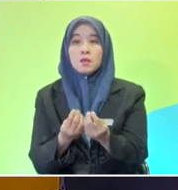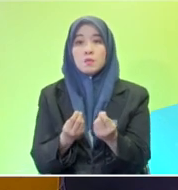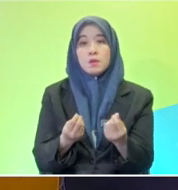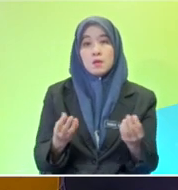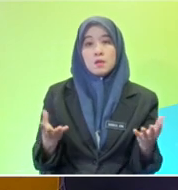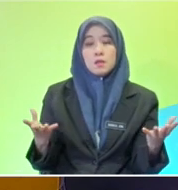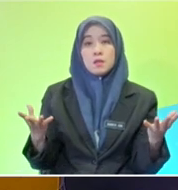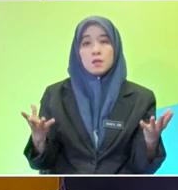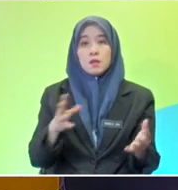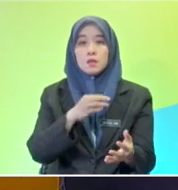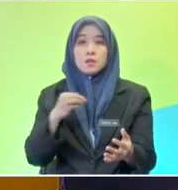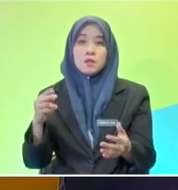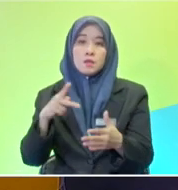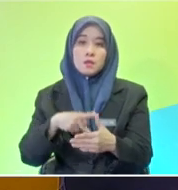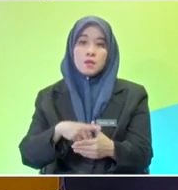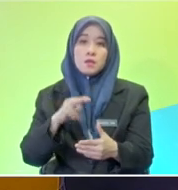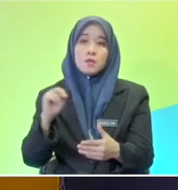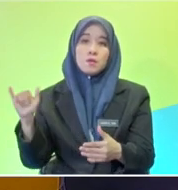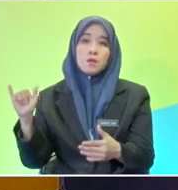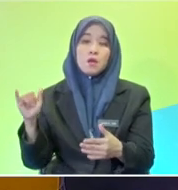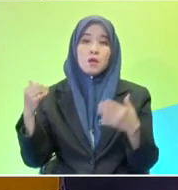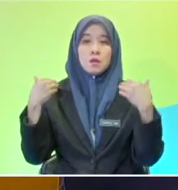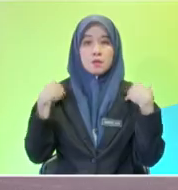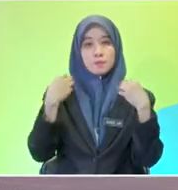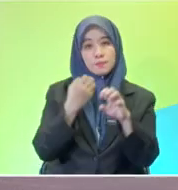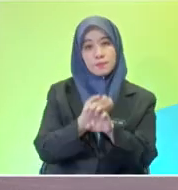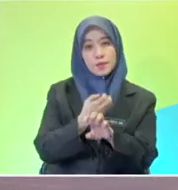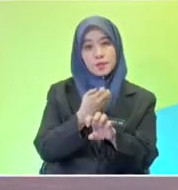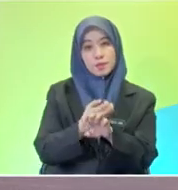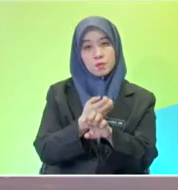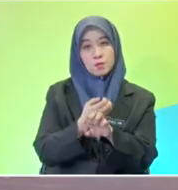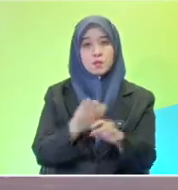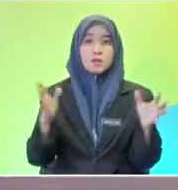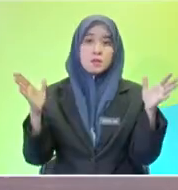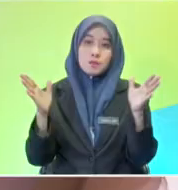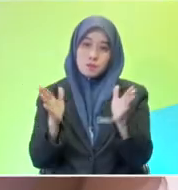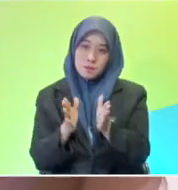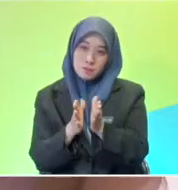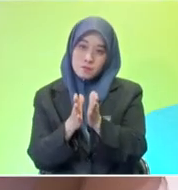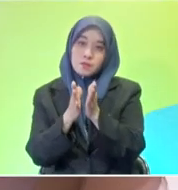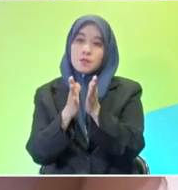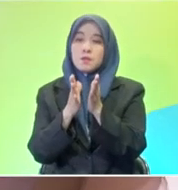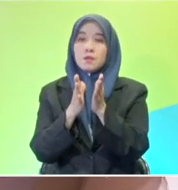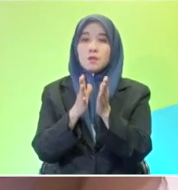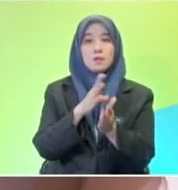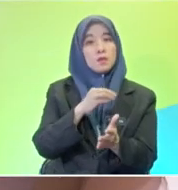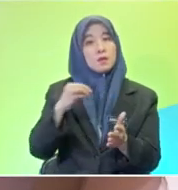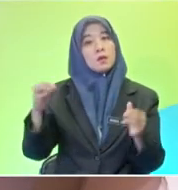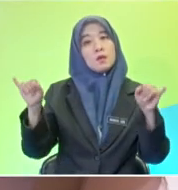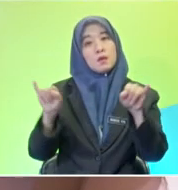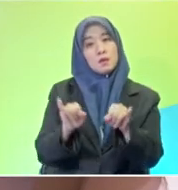dan kandungannya. Ada batu-batu kecil dan